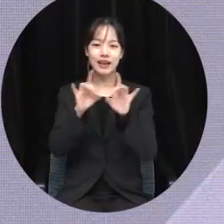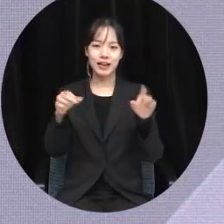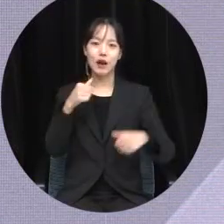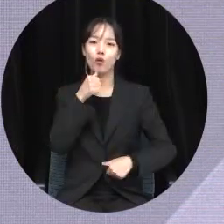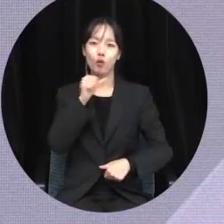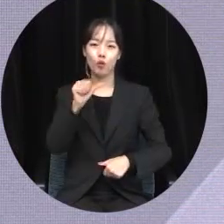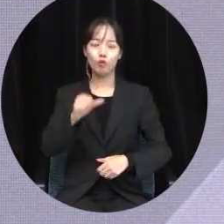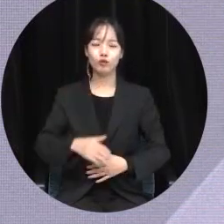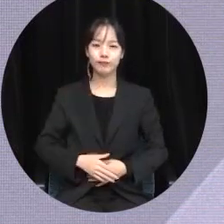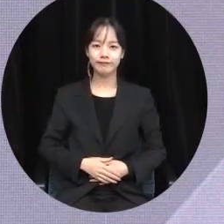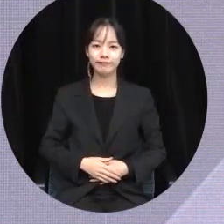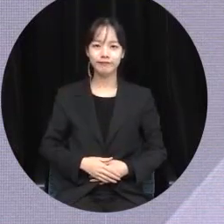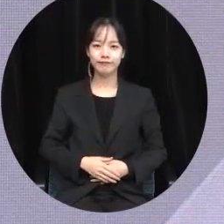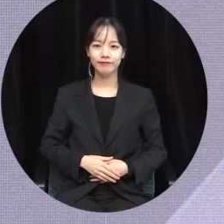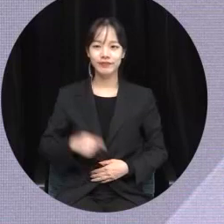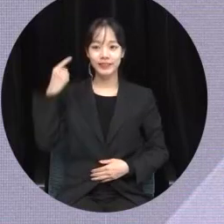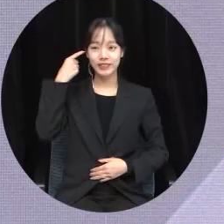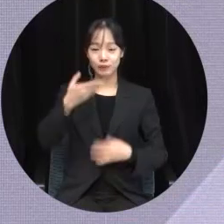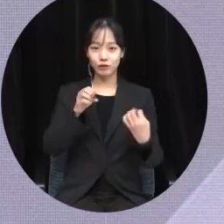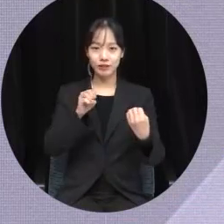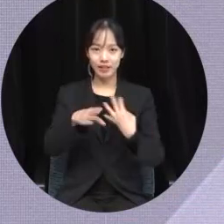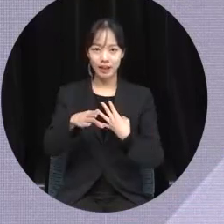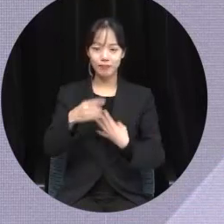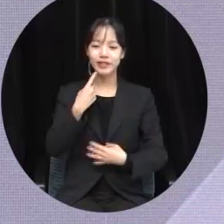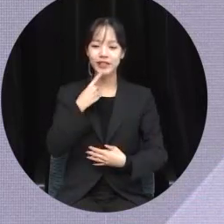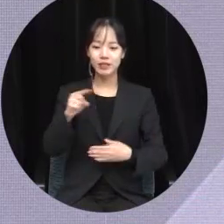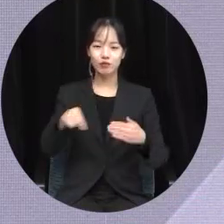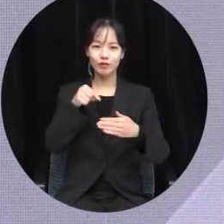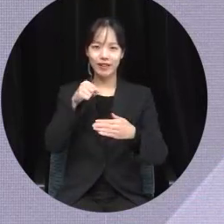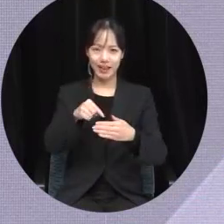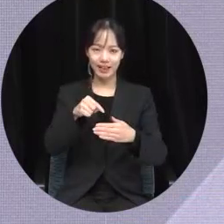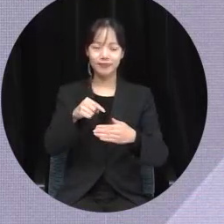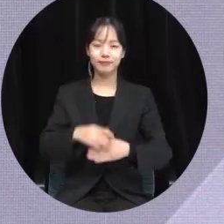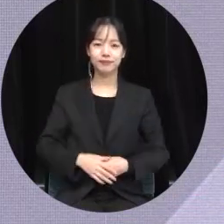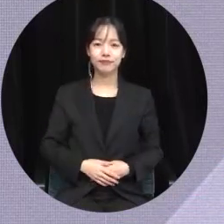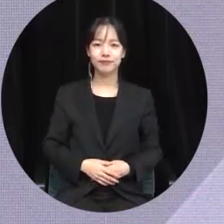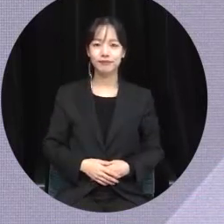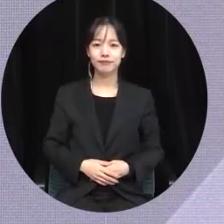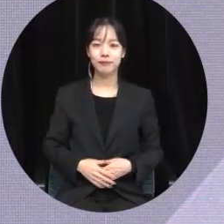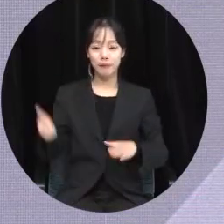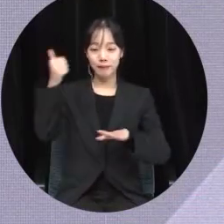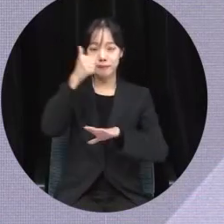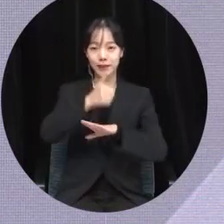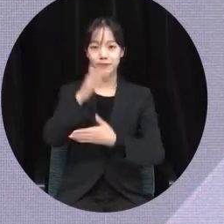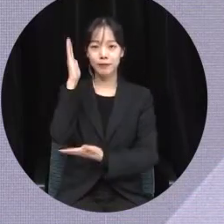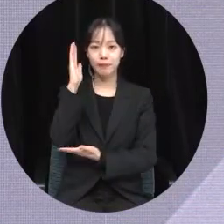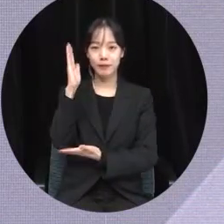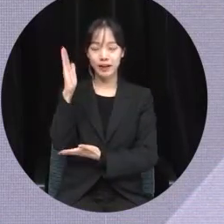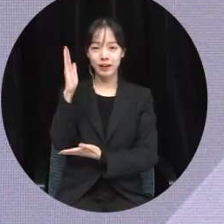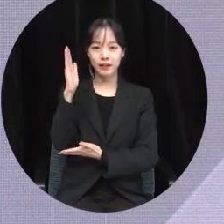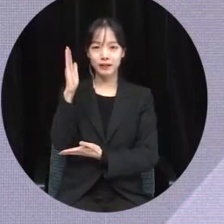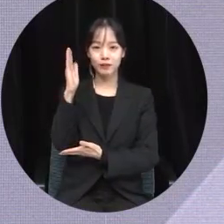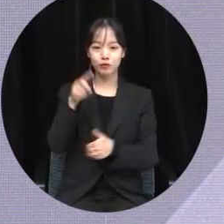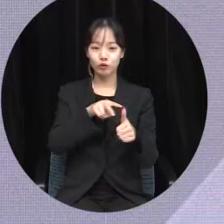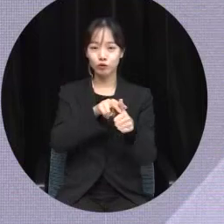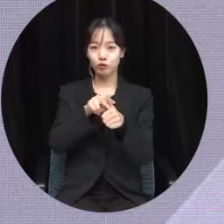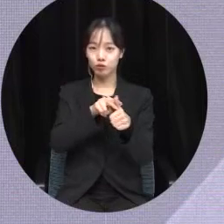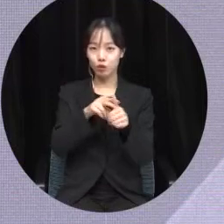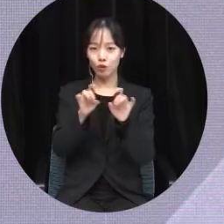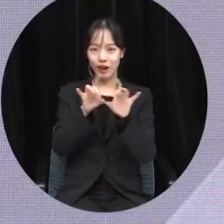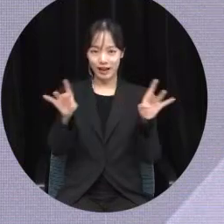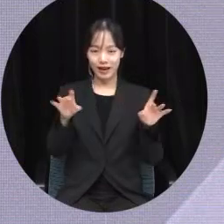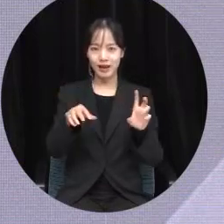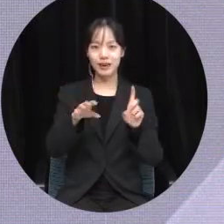질문과 답변은 1분 이내에서 할 수 있습니다. 마무리 발언은 각 후보마다 1분